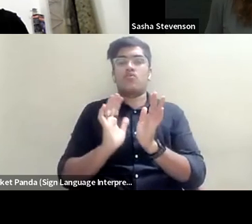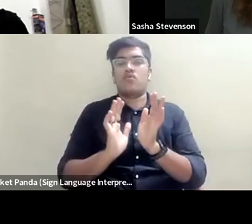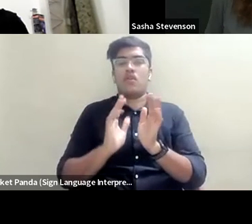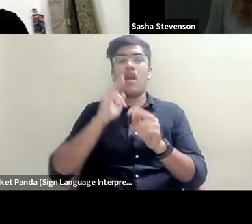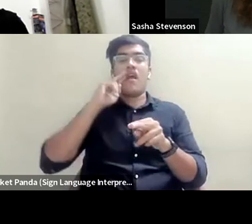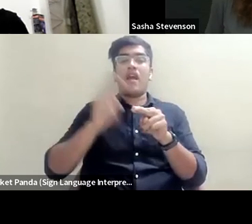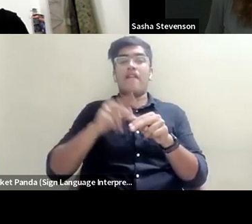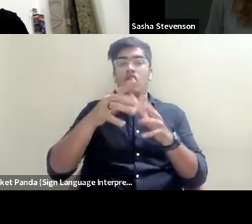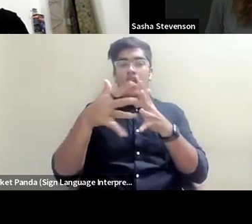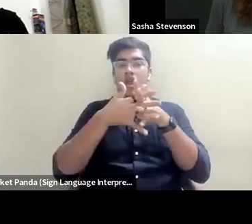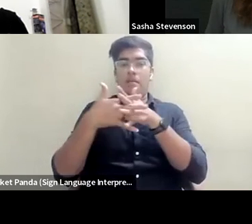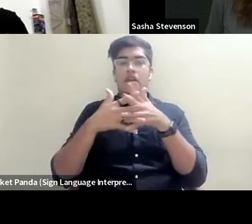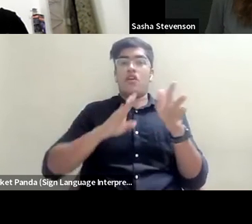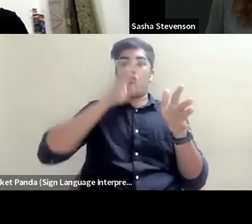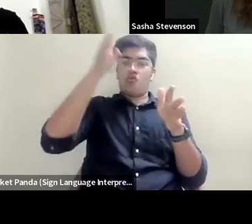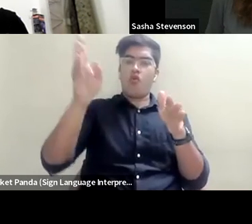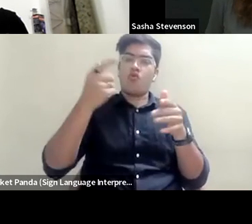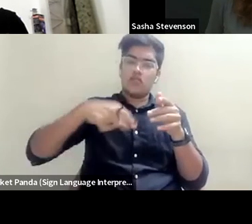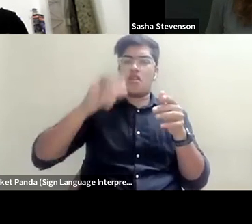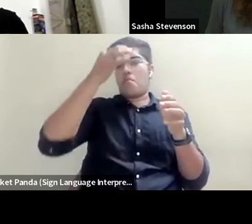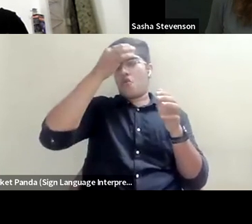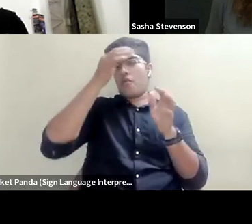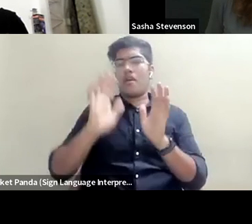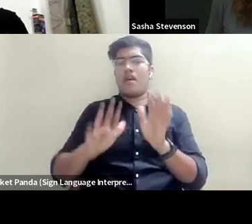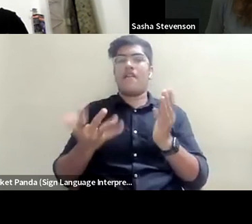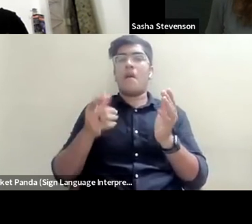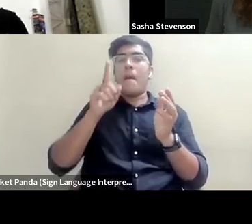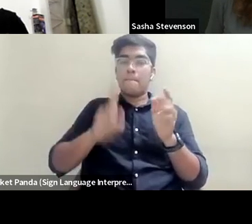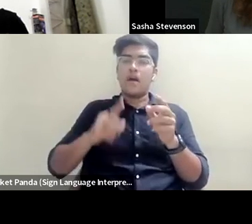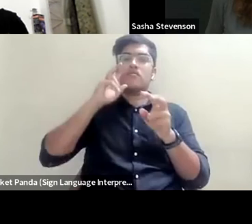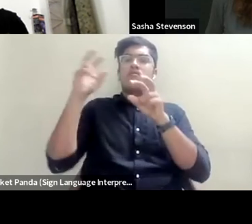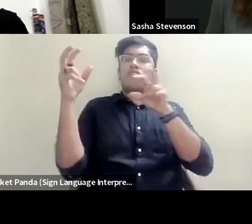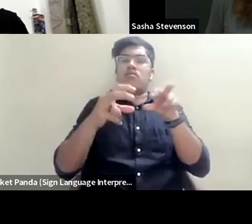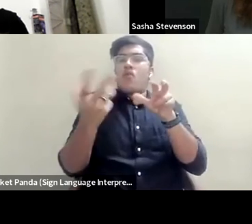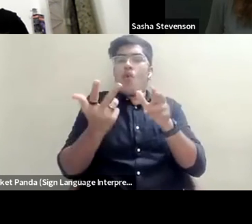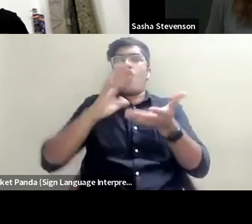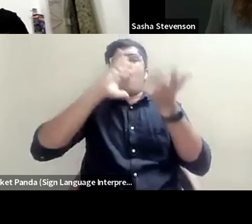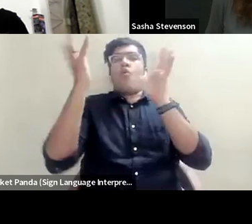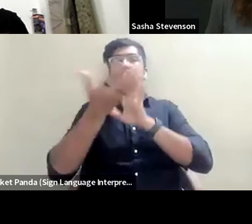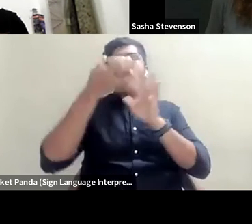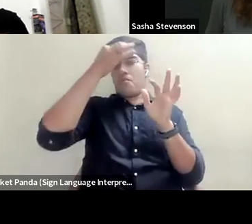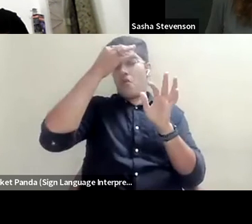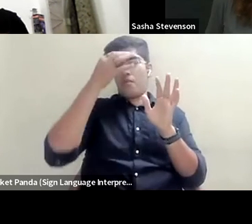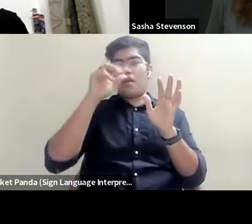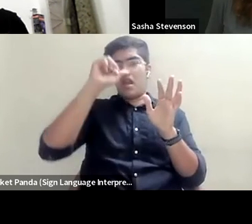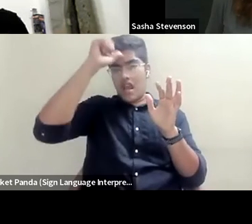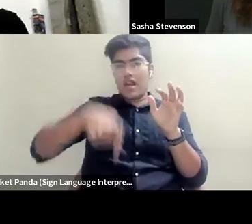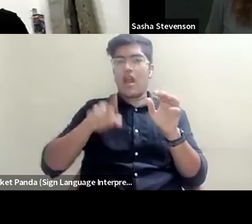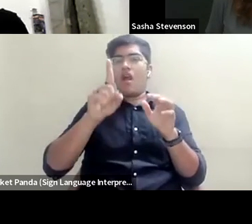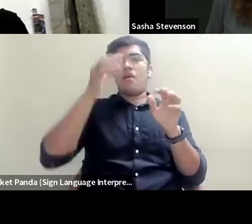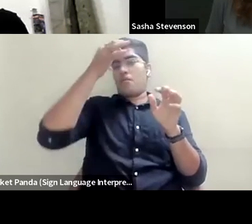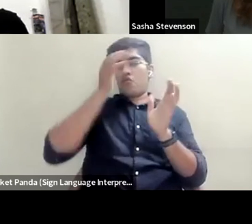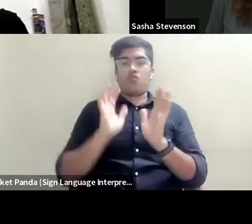ग्लोबल इशू बन गया है. तो इसको ग्लोबल कॉन्टेक्स्ट में देखना पड़ेगा. जैसे कि जो डिसेबल